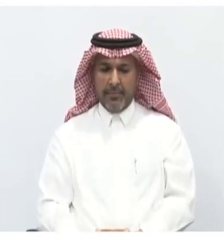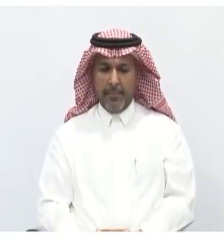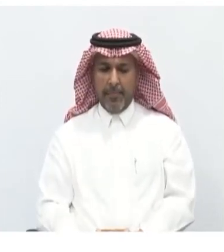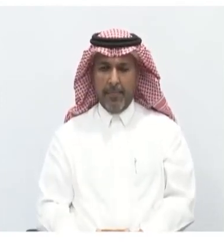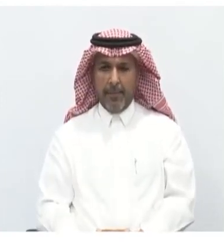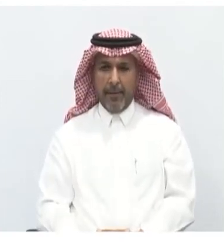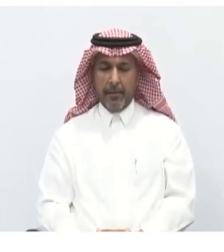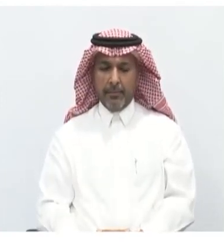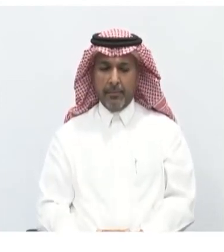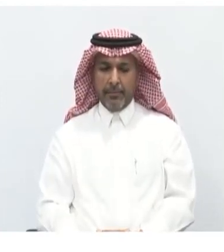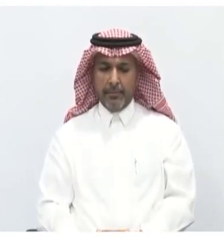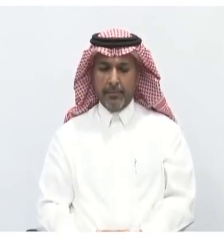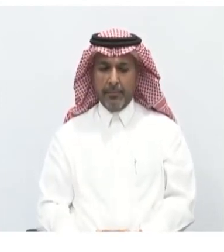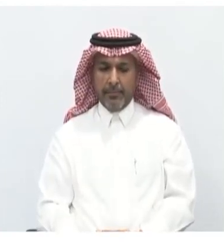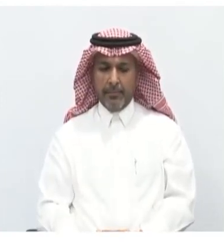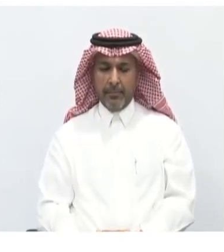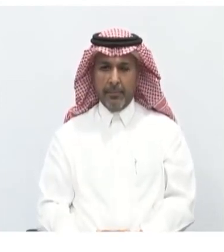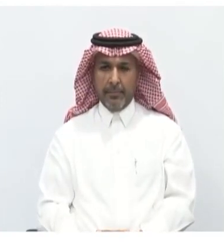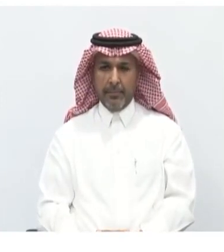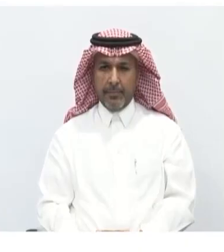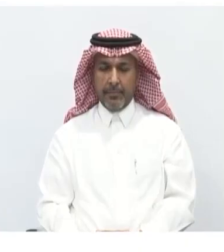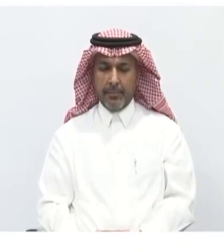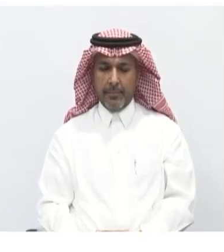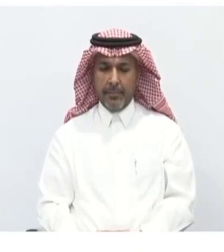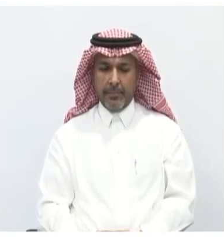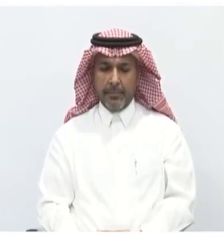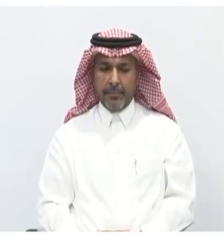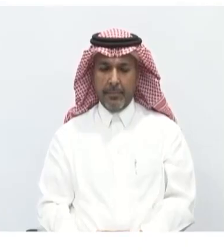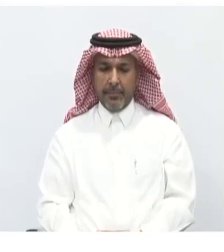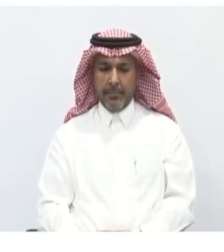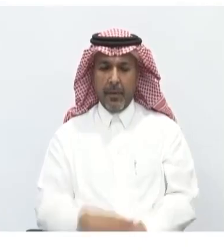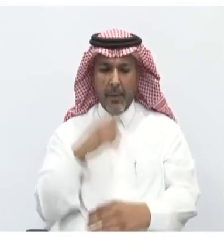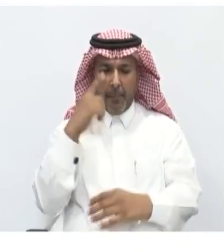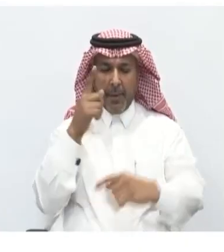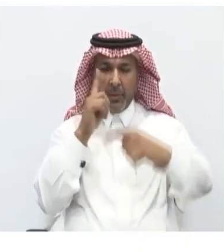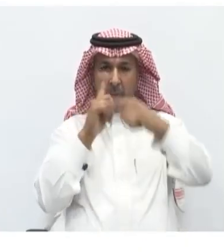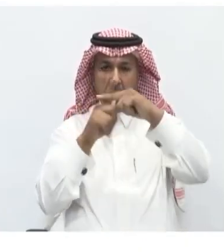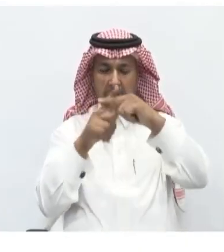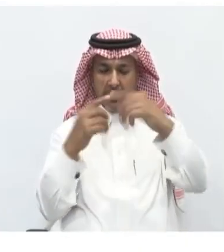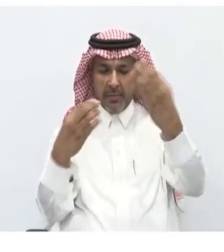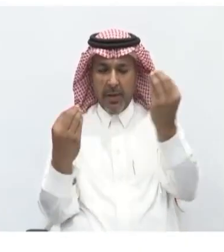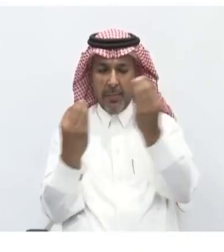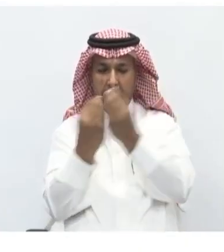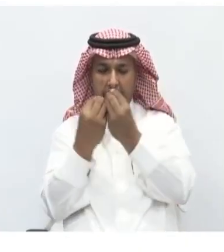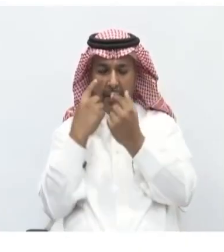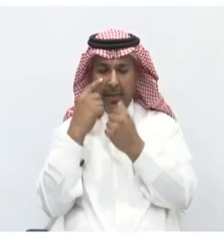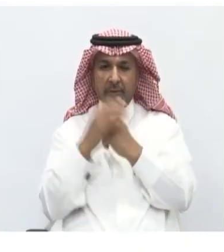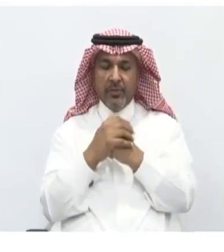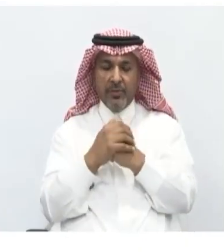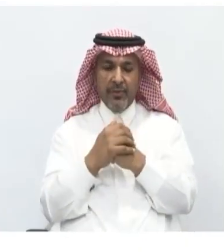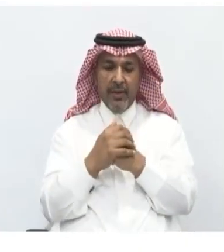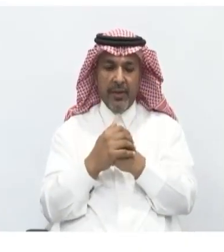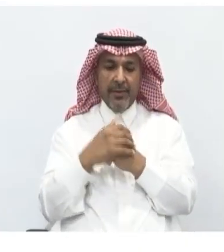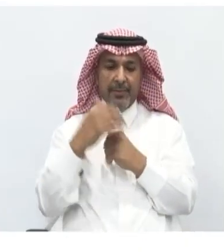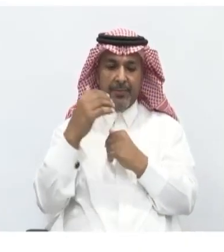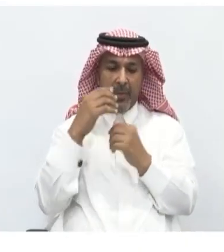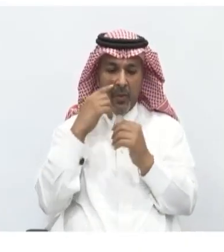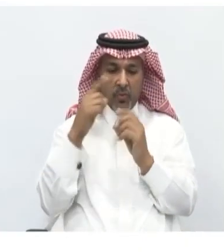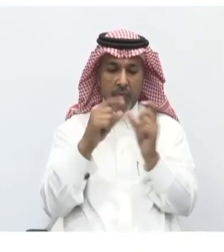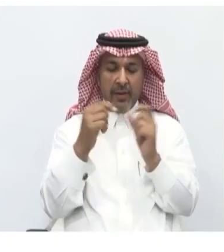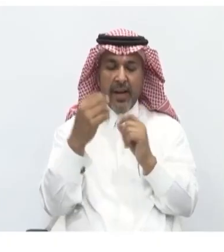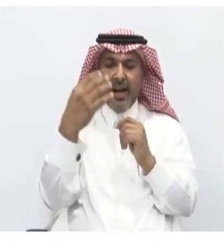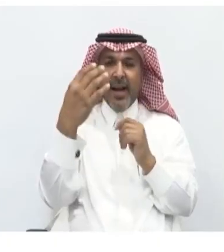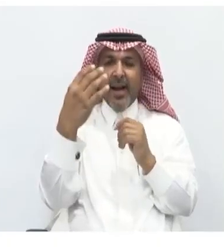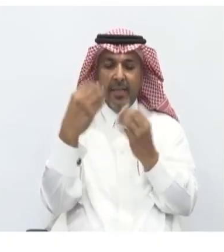6.048 جرام من الهيدروجين بعد ذلك ساقوم بالجمع كتله المواد المتفاعله تساوي